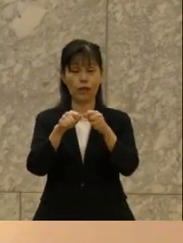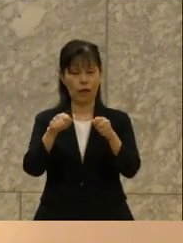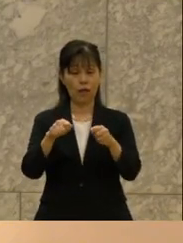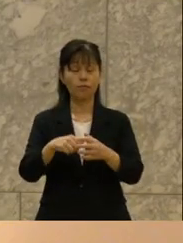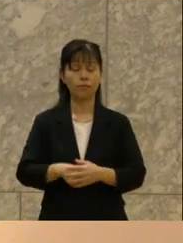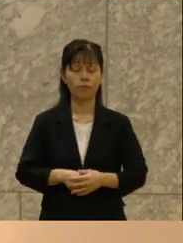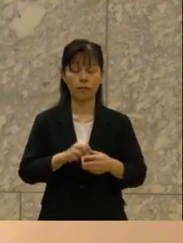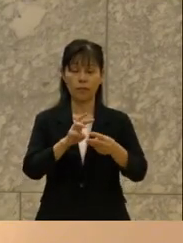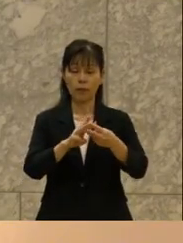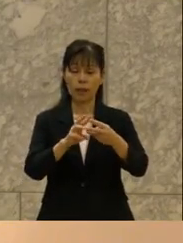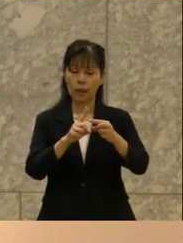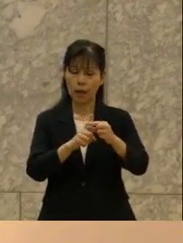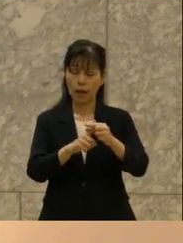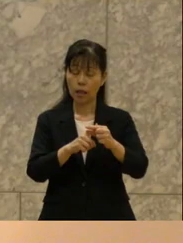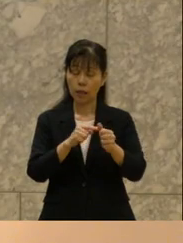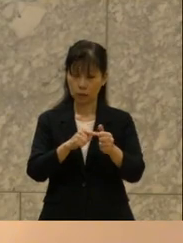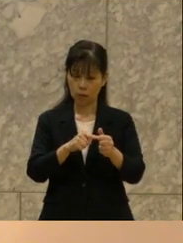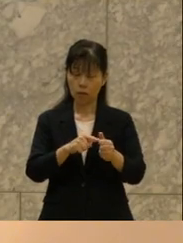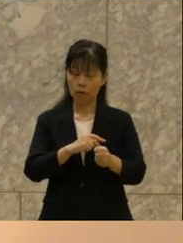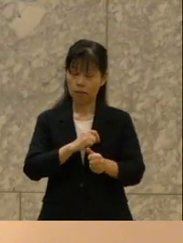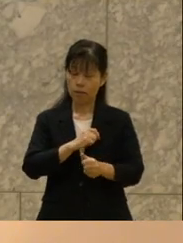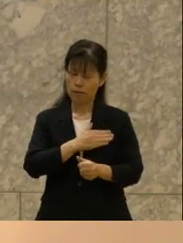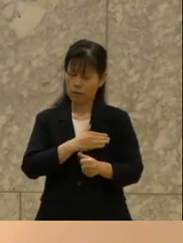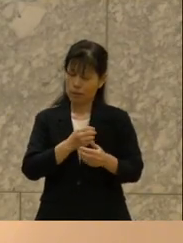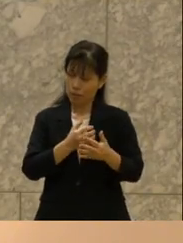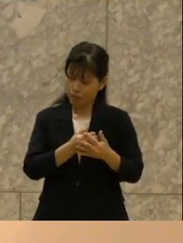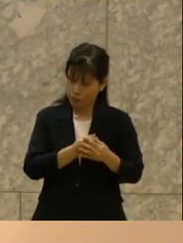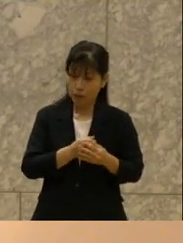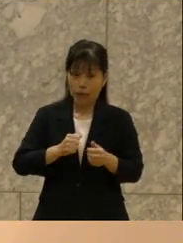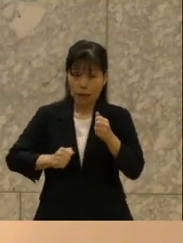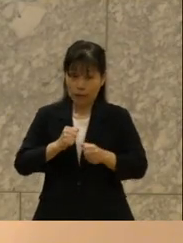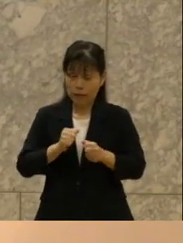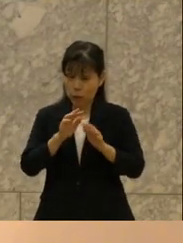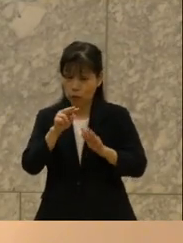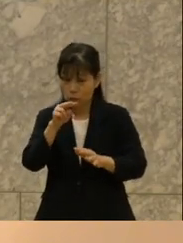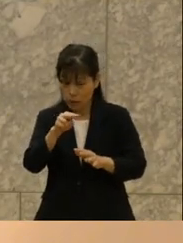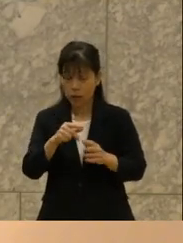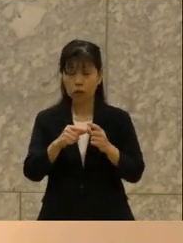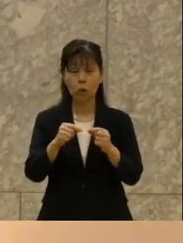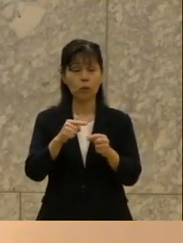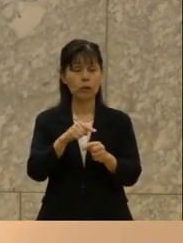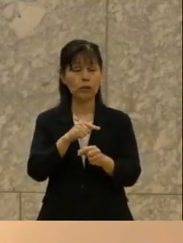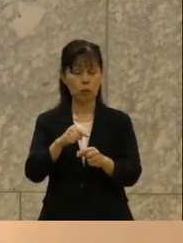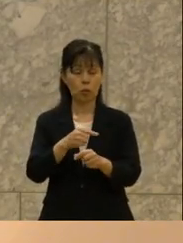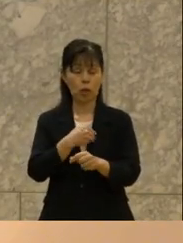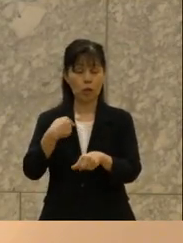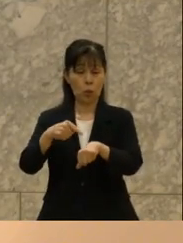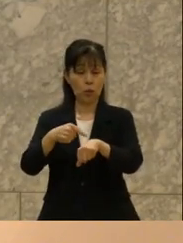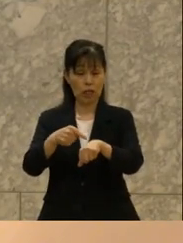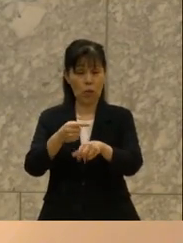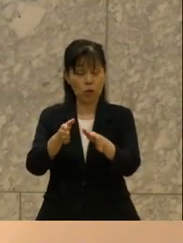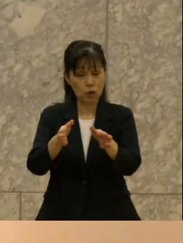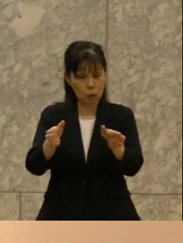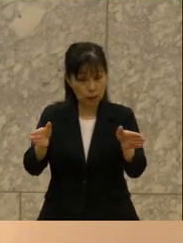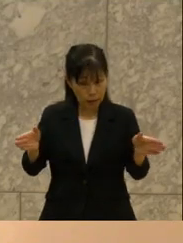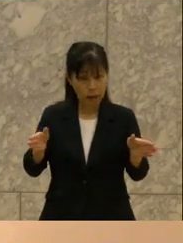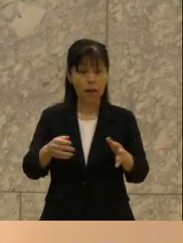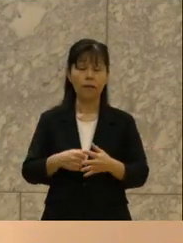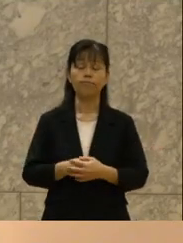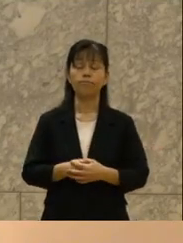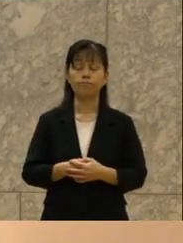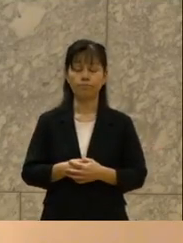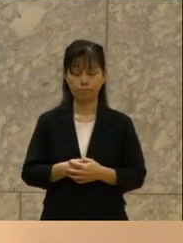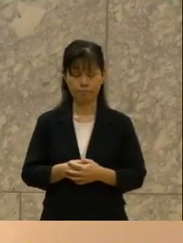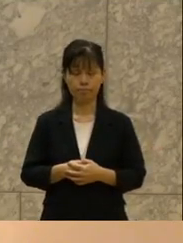田中さんの魂の走りは日本人の可能性を広げそして